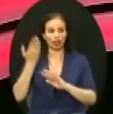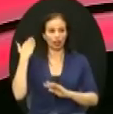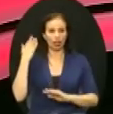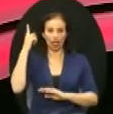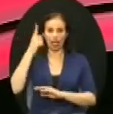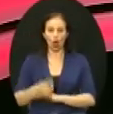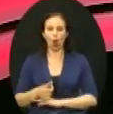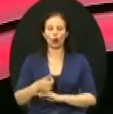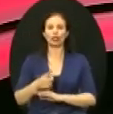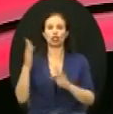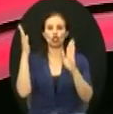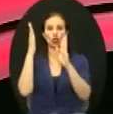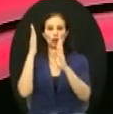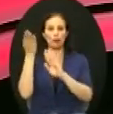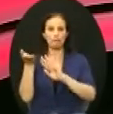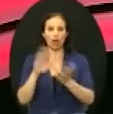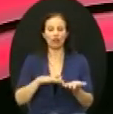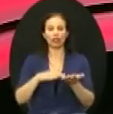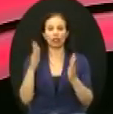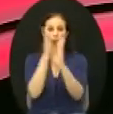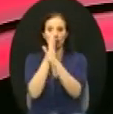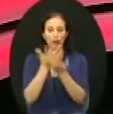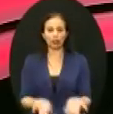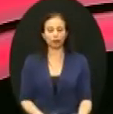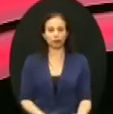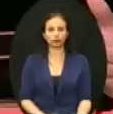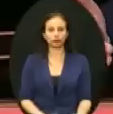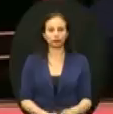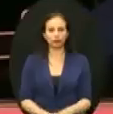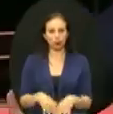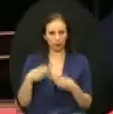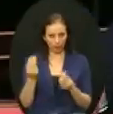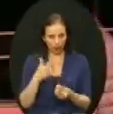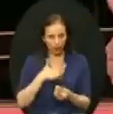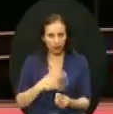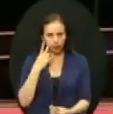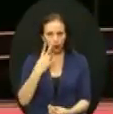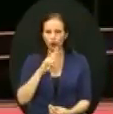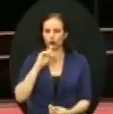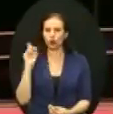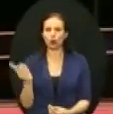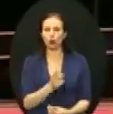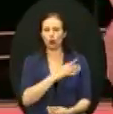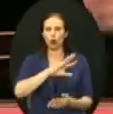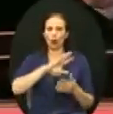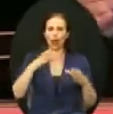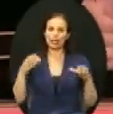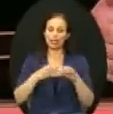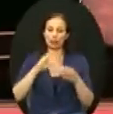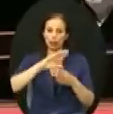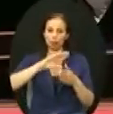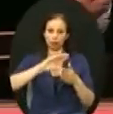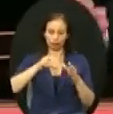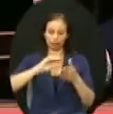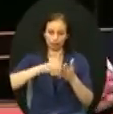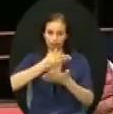עונש מוות במחבלים. זה היה הנושא בפועל. אנחנו רצינו לראות את כל הסכמים הקואליציוניים, לכן הדברים